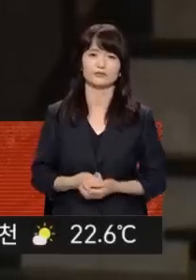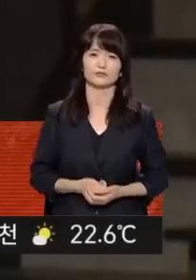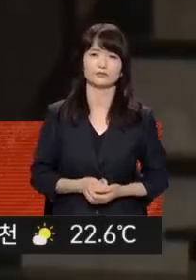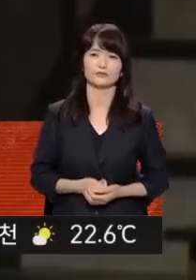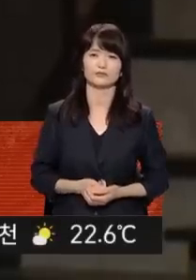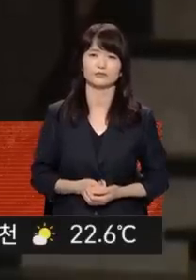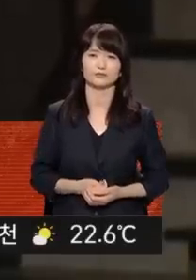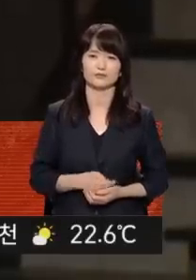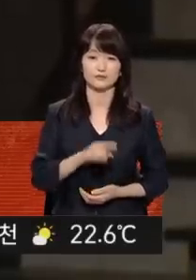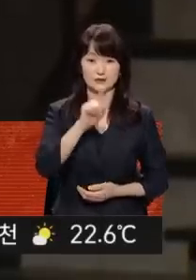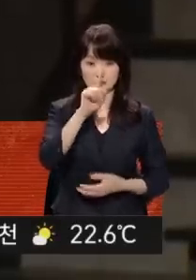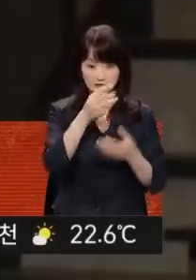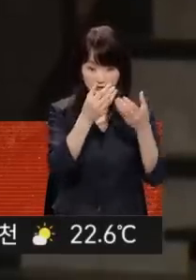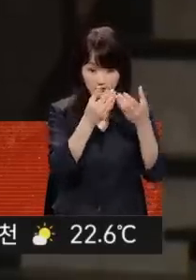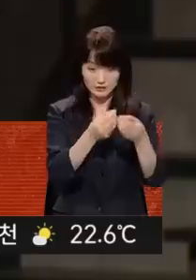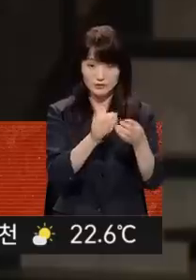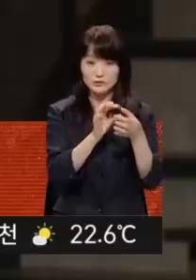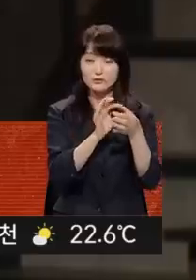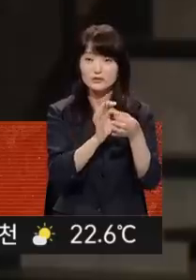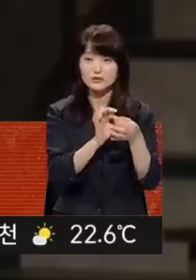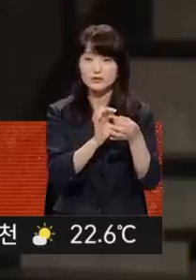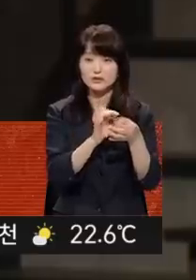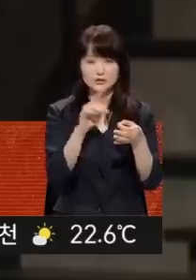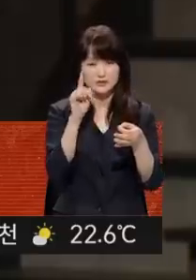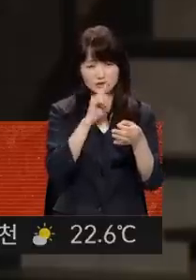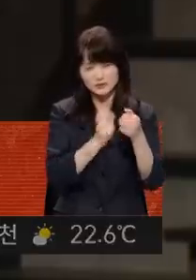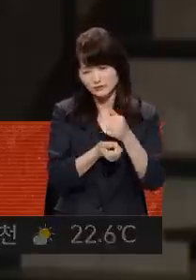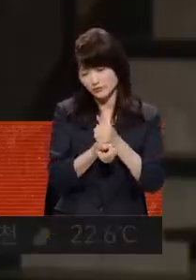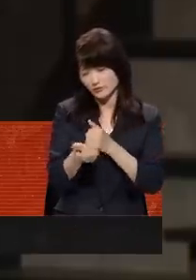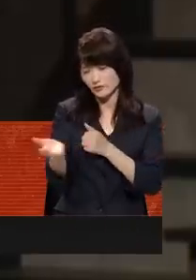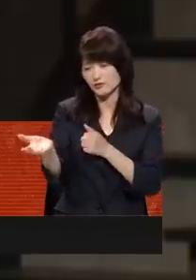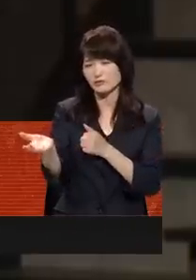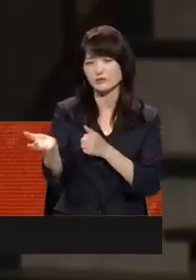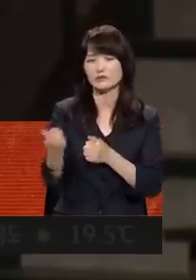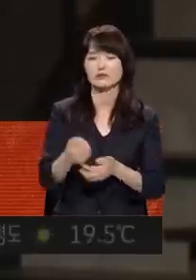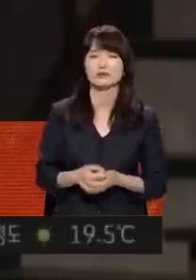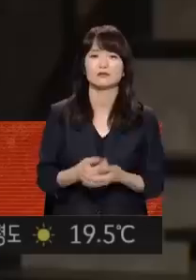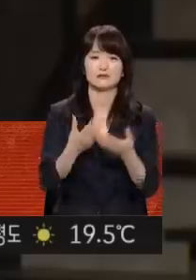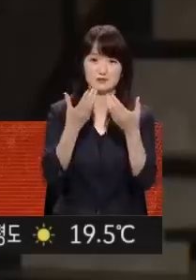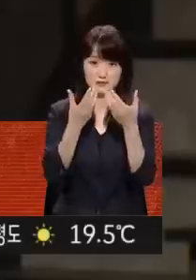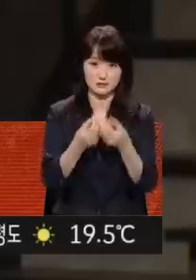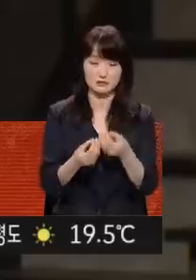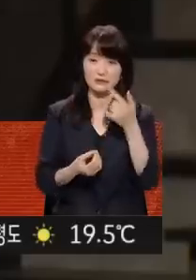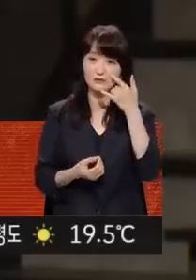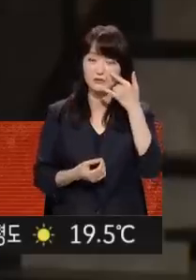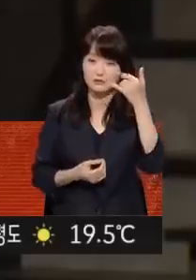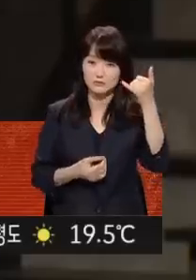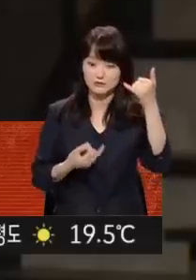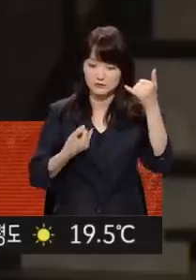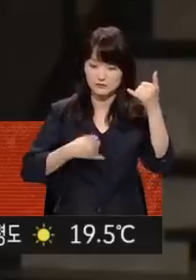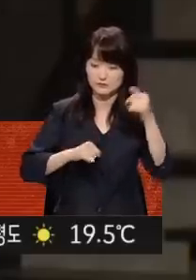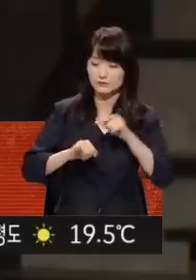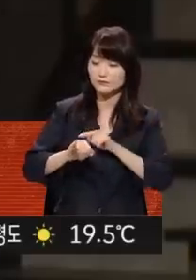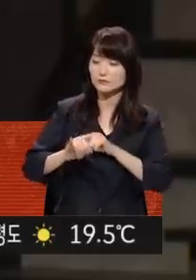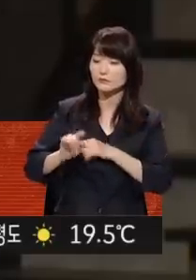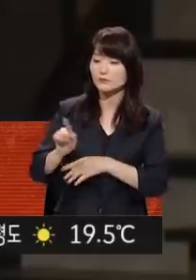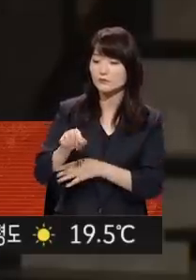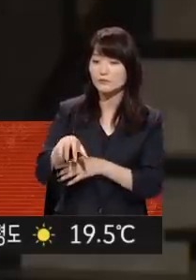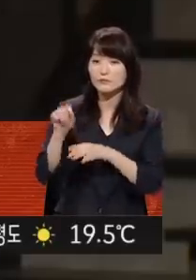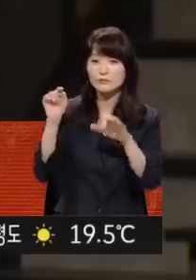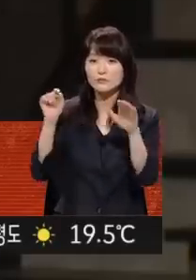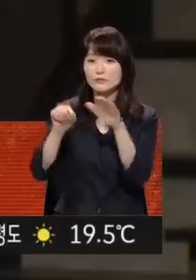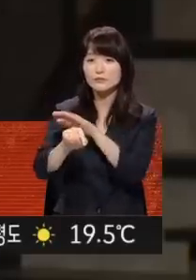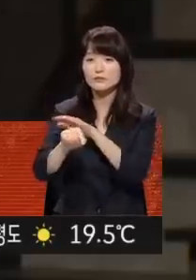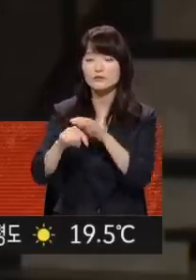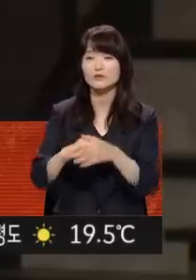사례로 인해서 정말 그 나쁜 영향력을 갖다가 미치는 것인데 예컨대 부모가 자기 딸이 어디에 가서